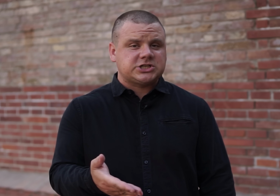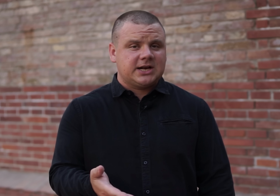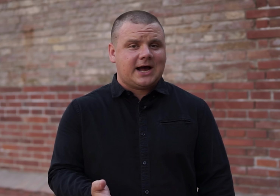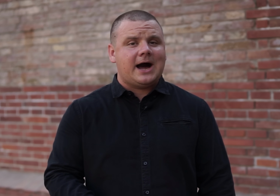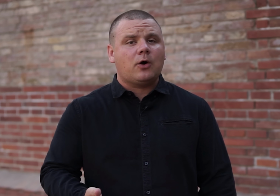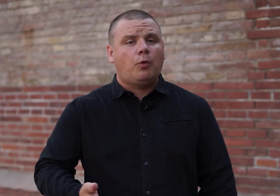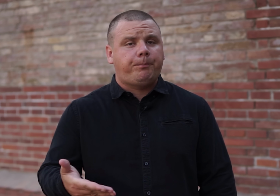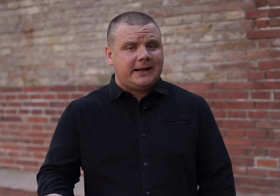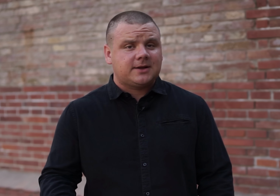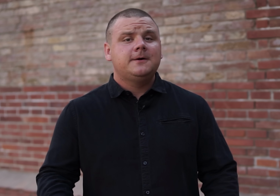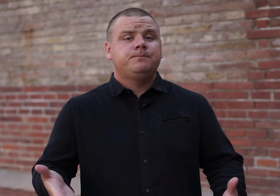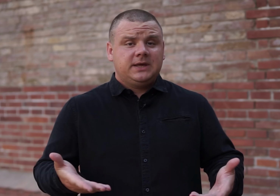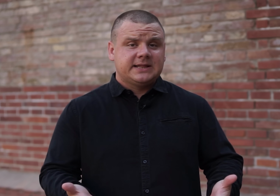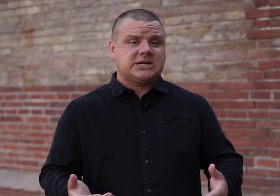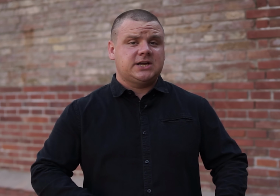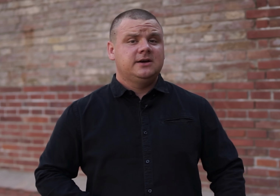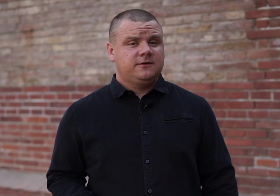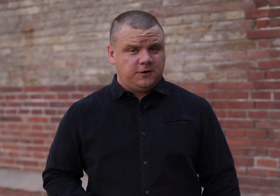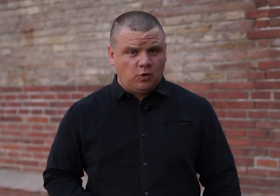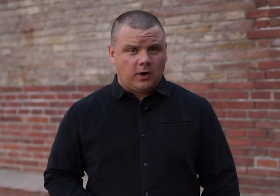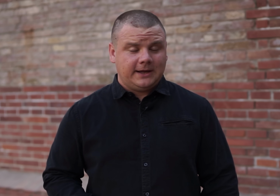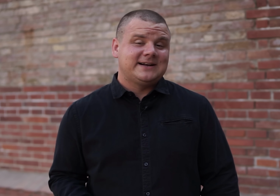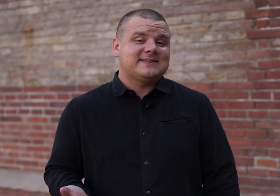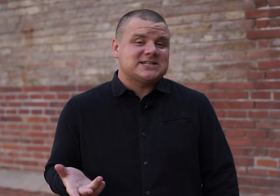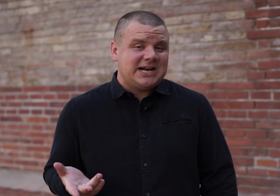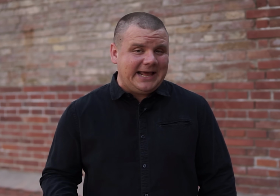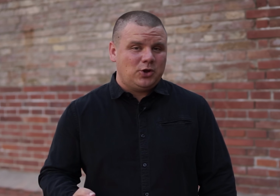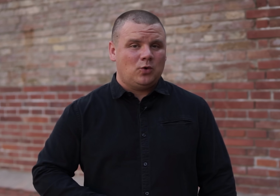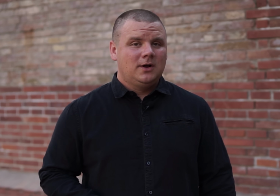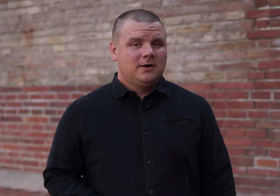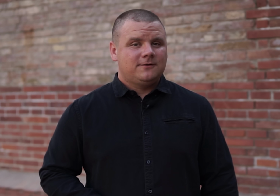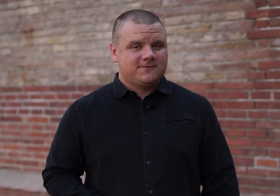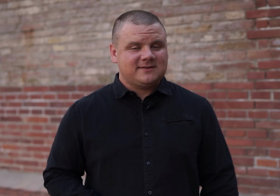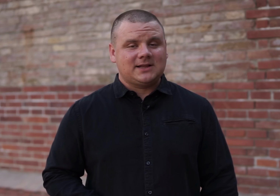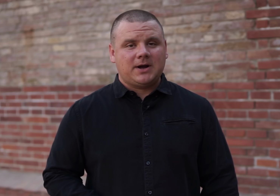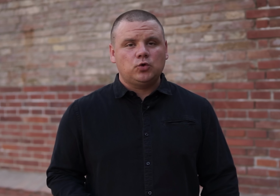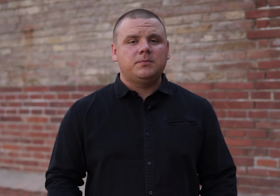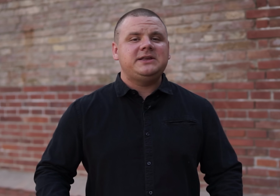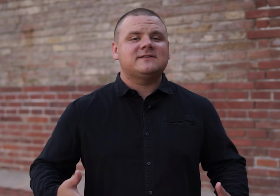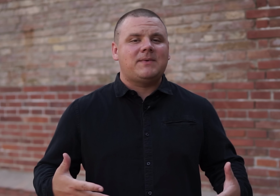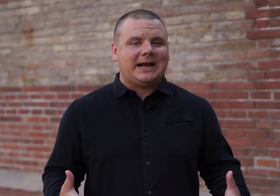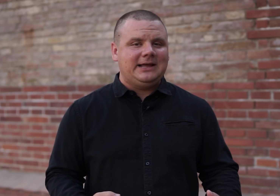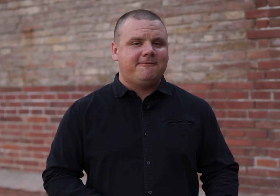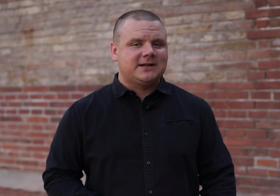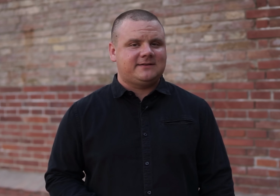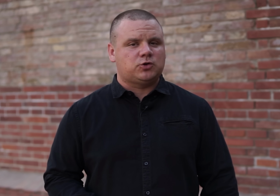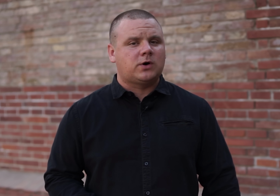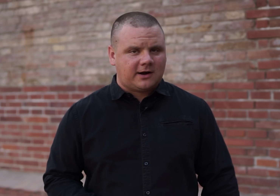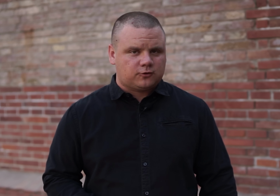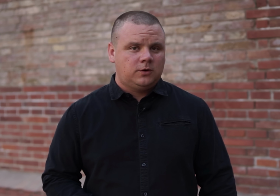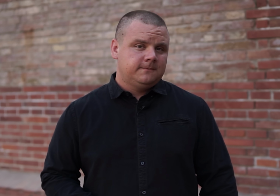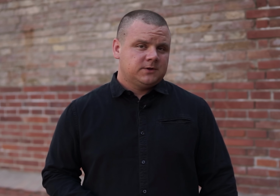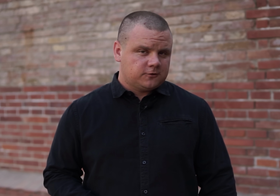как Лукашенко – оккупант и нашей синеокой. К сожалению, в 2020 году мы не смогли выгнать